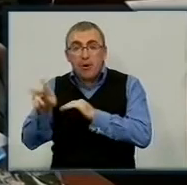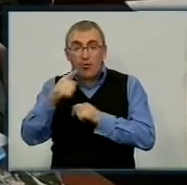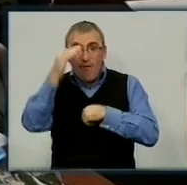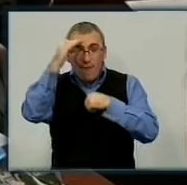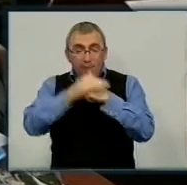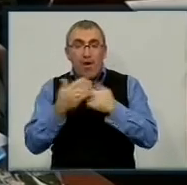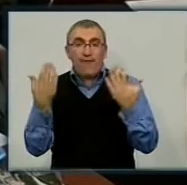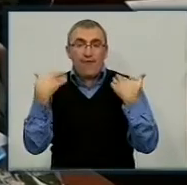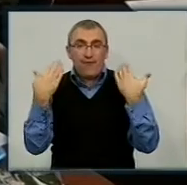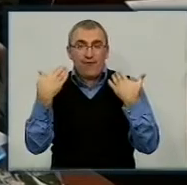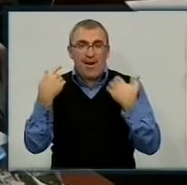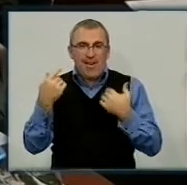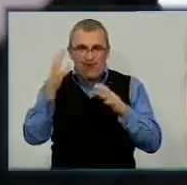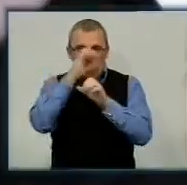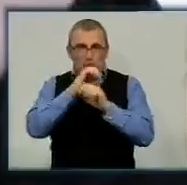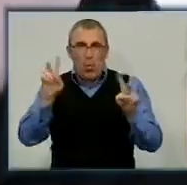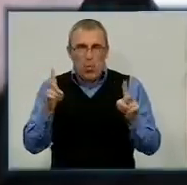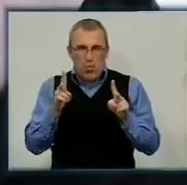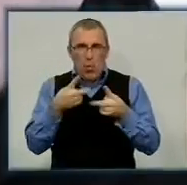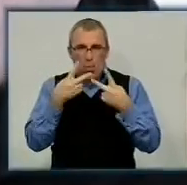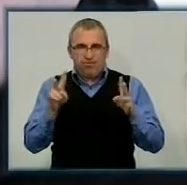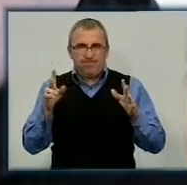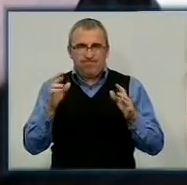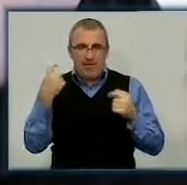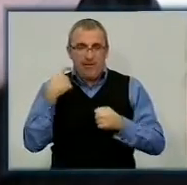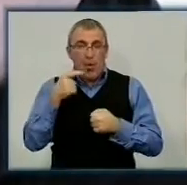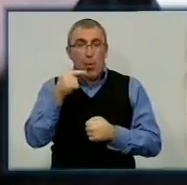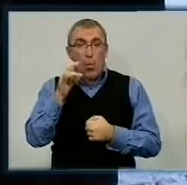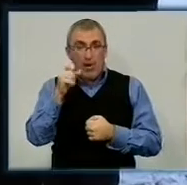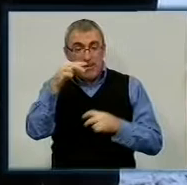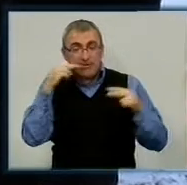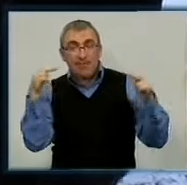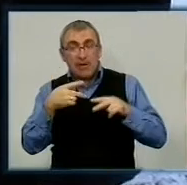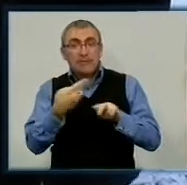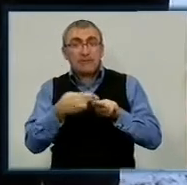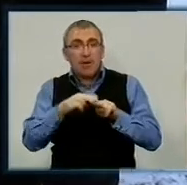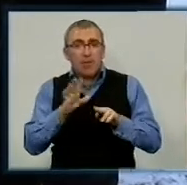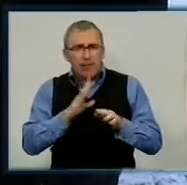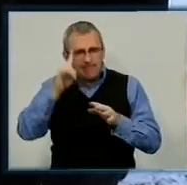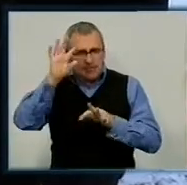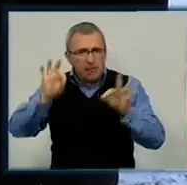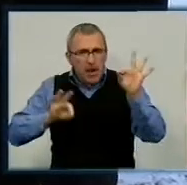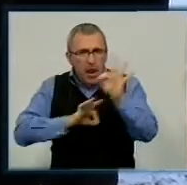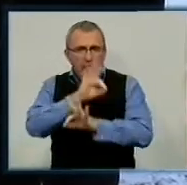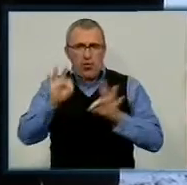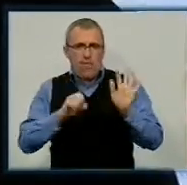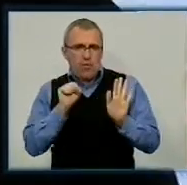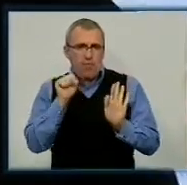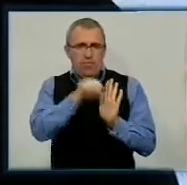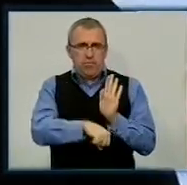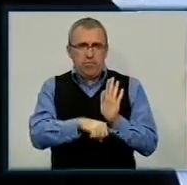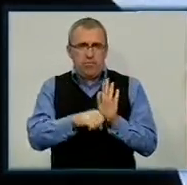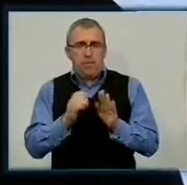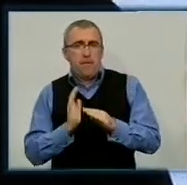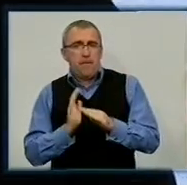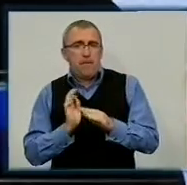відпочивали в нічному клубі Кіровограда Головний свідок у справі Роман Гура вважає що це було ретельно сплановане вбивство пришли